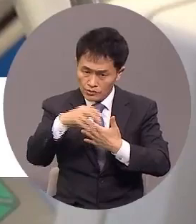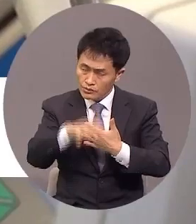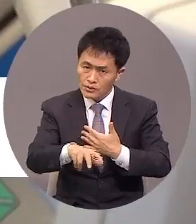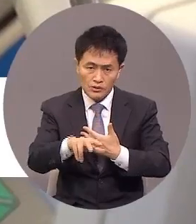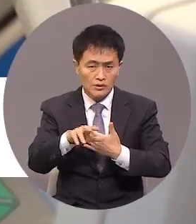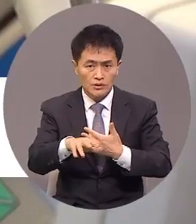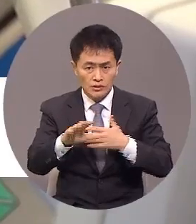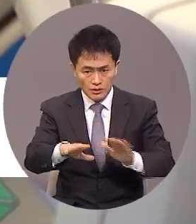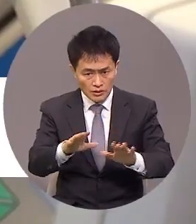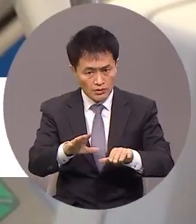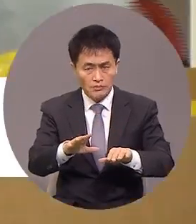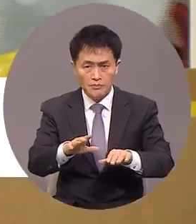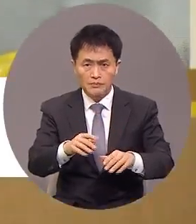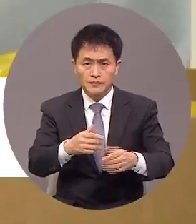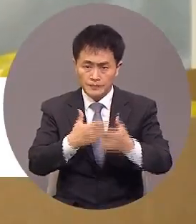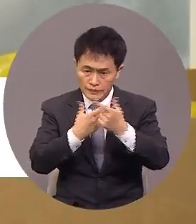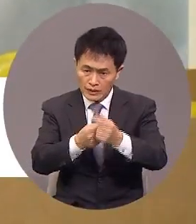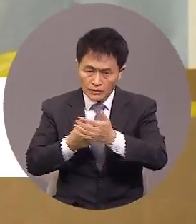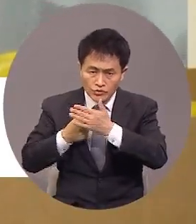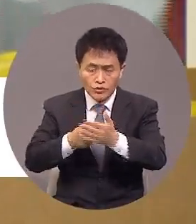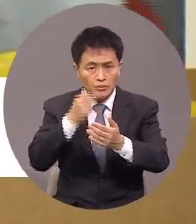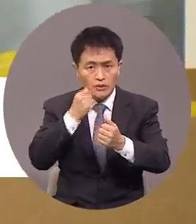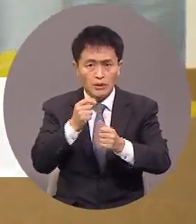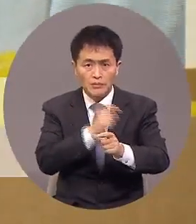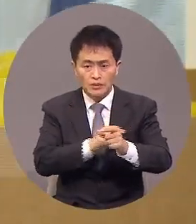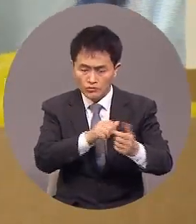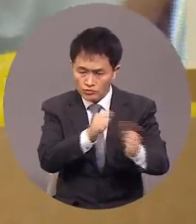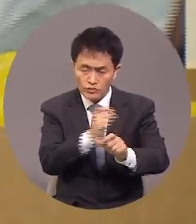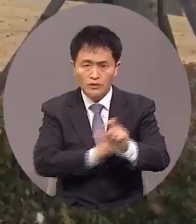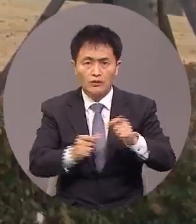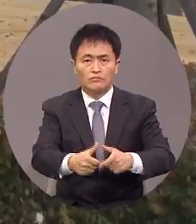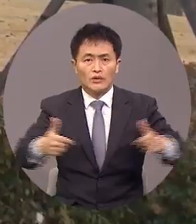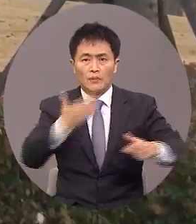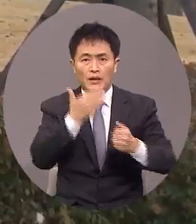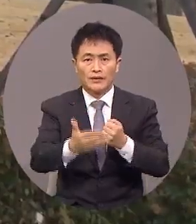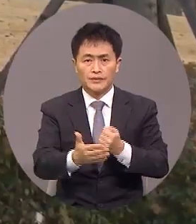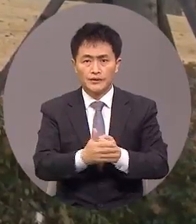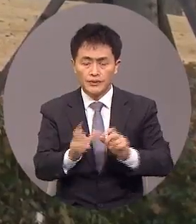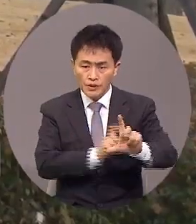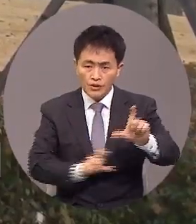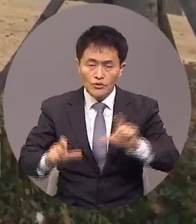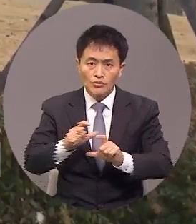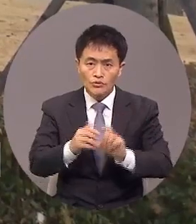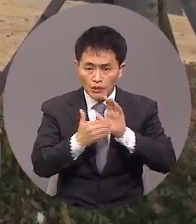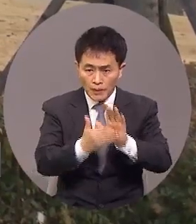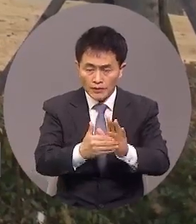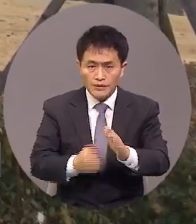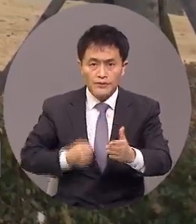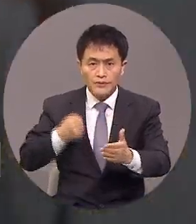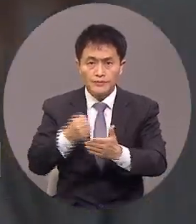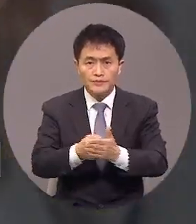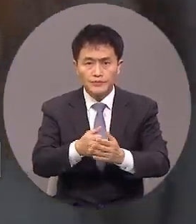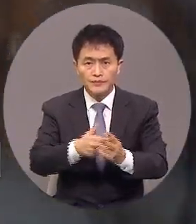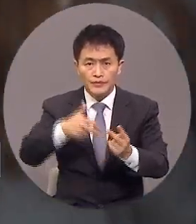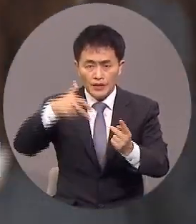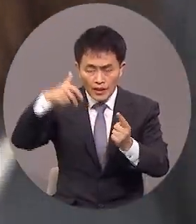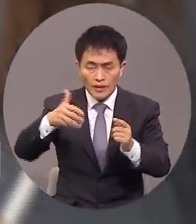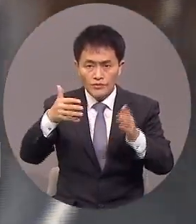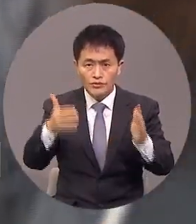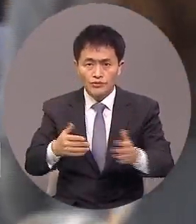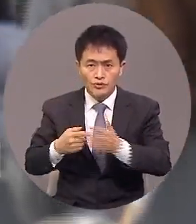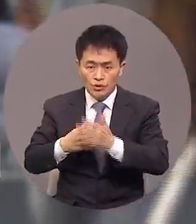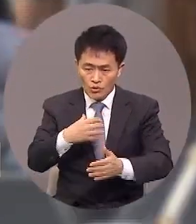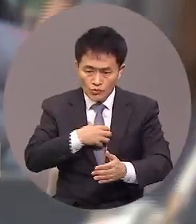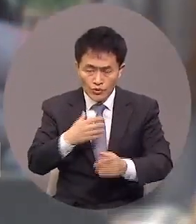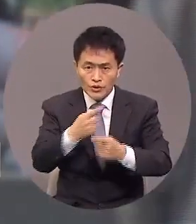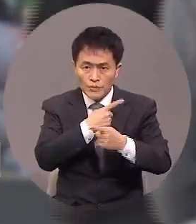지금 떼놓치면 정말 사망자 급증할 수도 있어요. 정부는 추가 방역 강화 조치 결정을 위해 한 주를 기준으로 진행하던